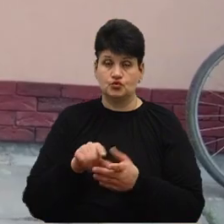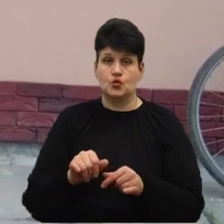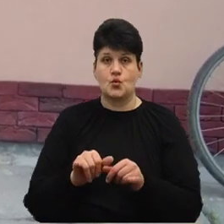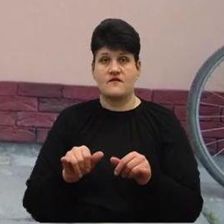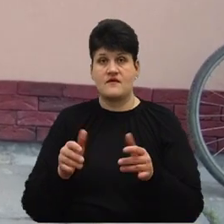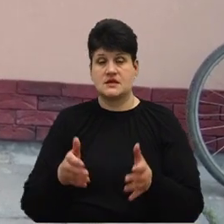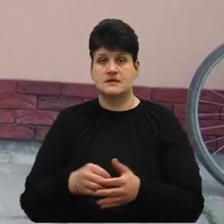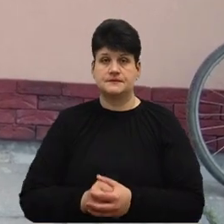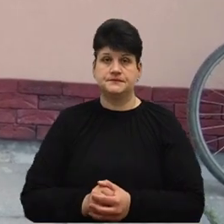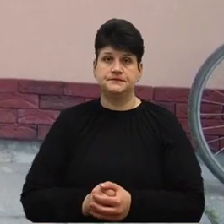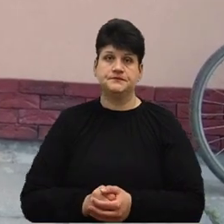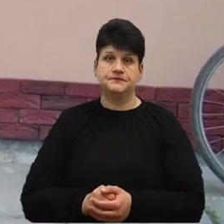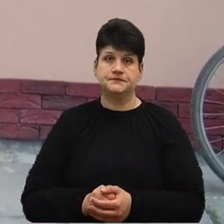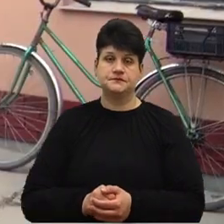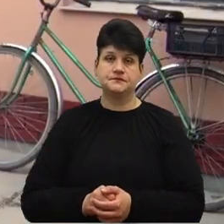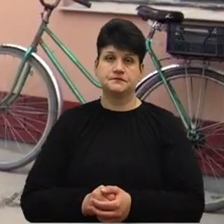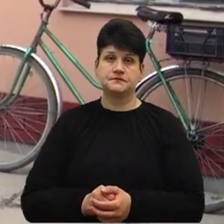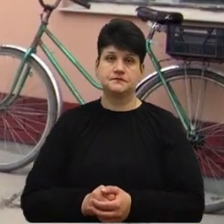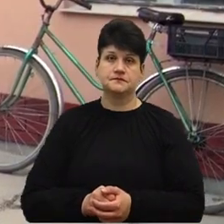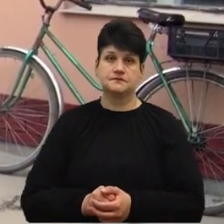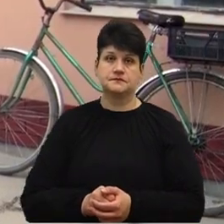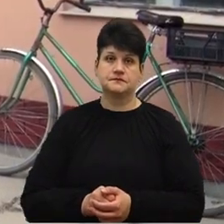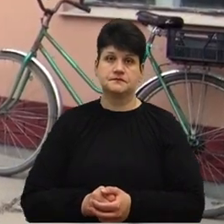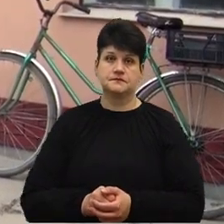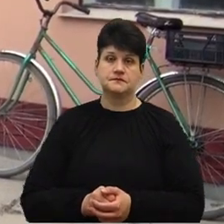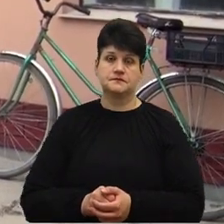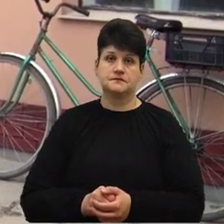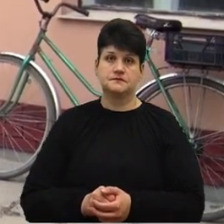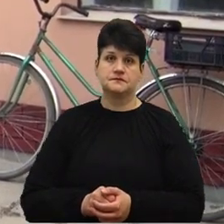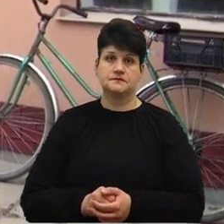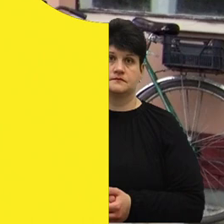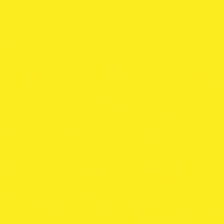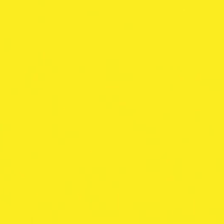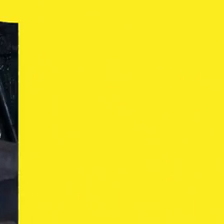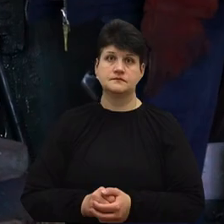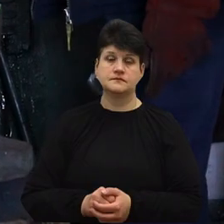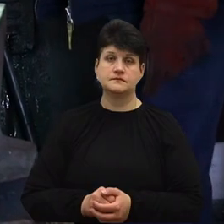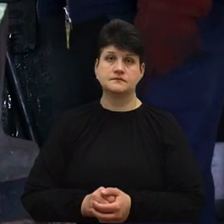розвиватися. Лілія Лобур, Оксана Галіяш, Суспільне новини, Тернопільщина.